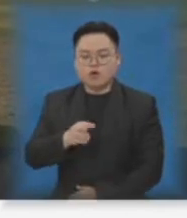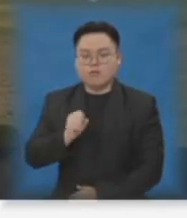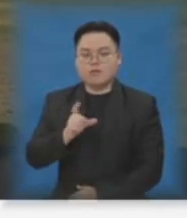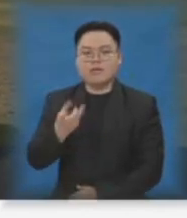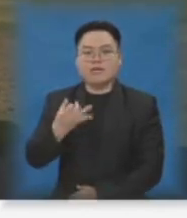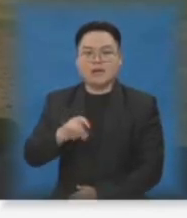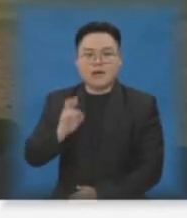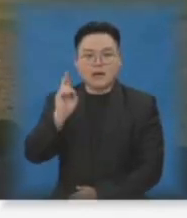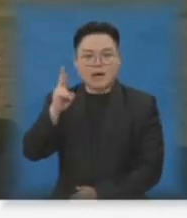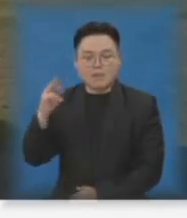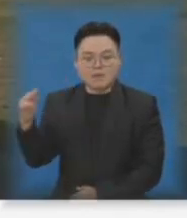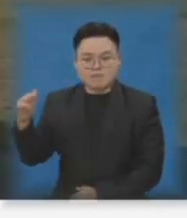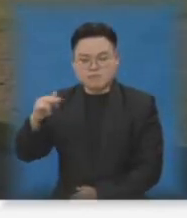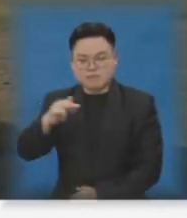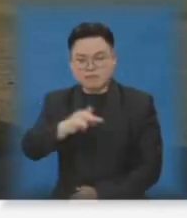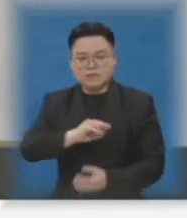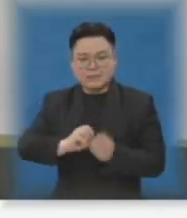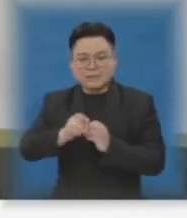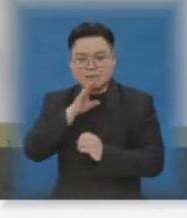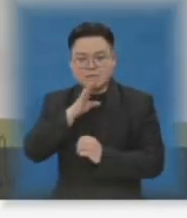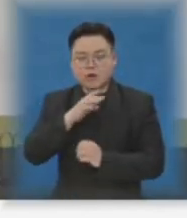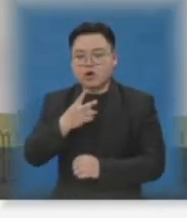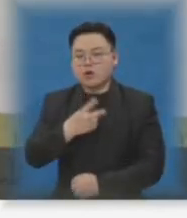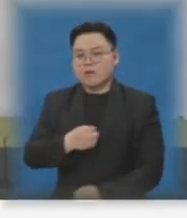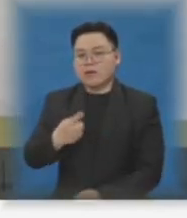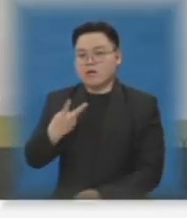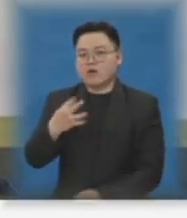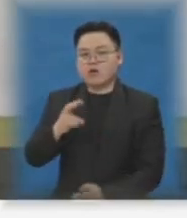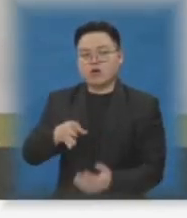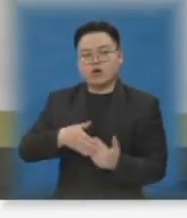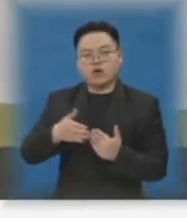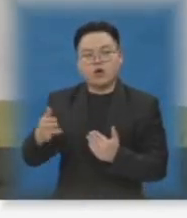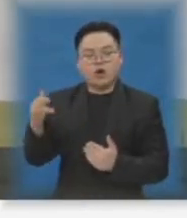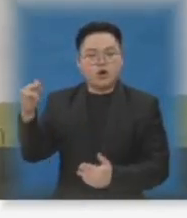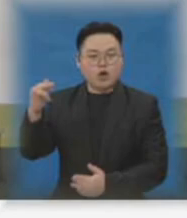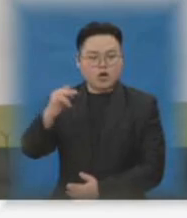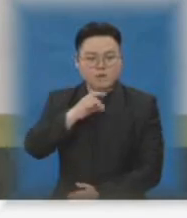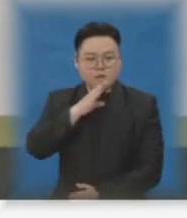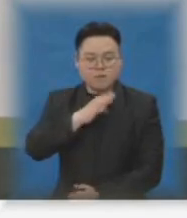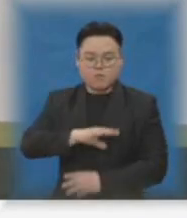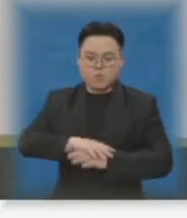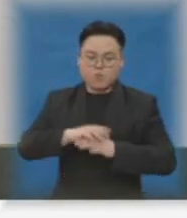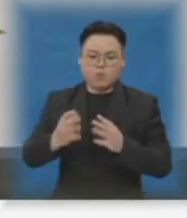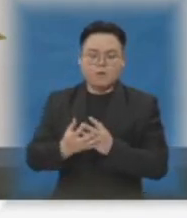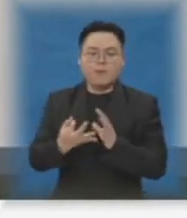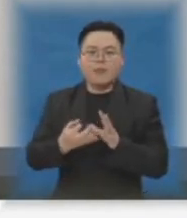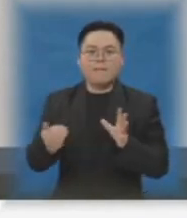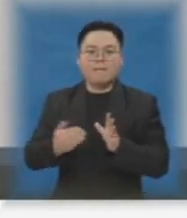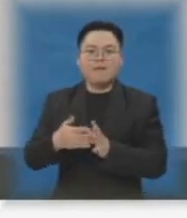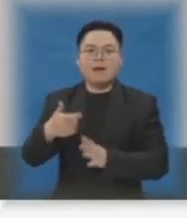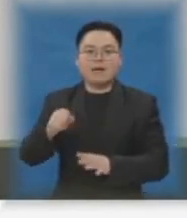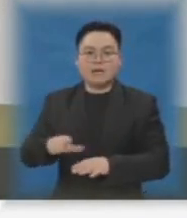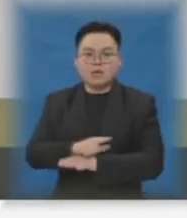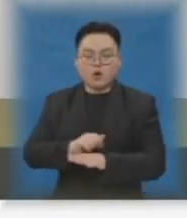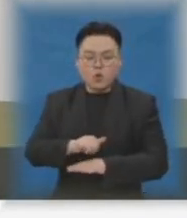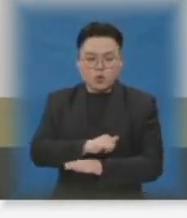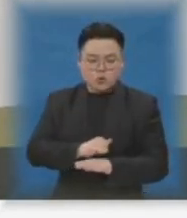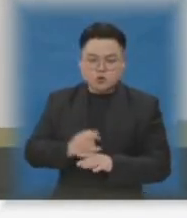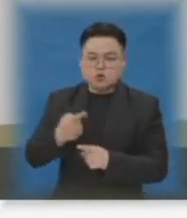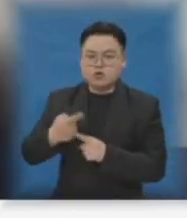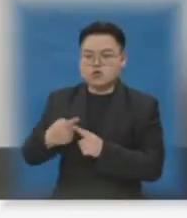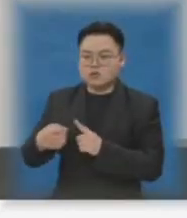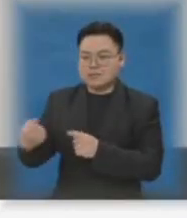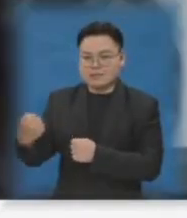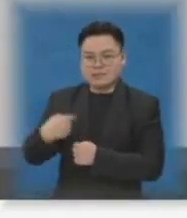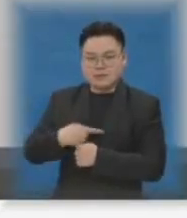хөлгүүд гүйцэтгэх юм. 2012 оноос хойш Thomas Eyre-ийн онгоцууд нь нийт 800 мянган га талбайд улсын болон орон нутгийн